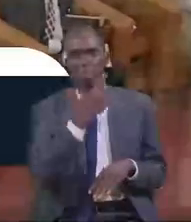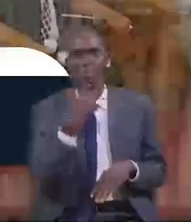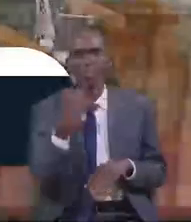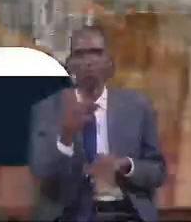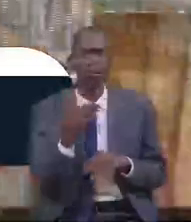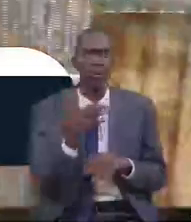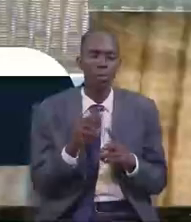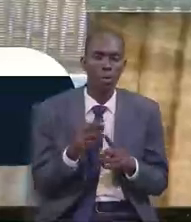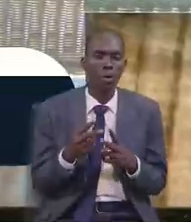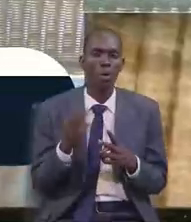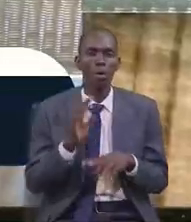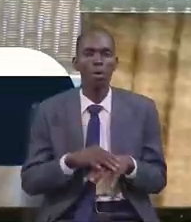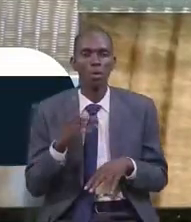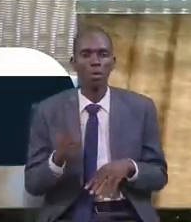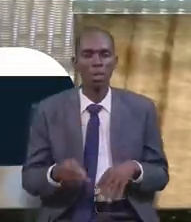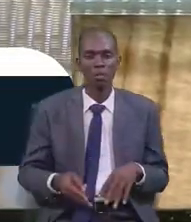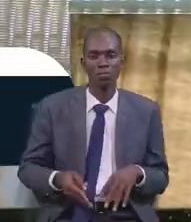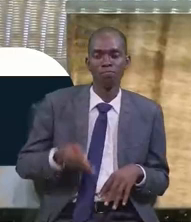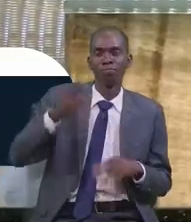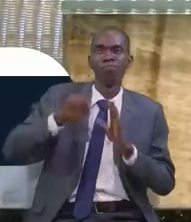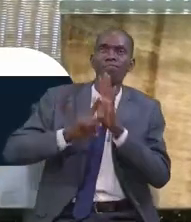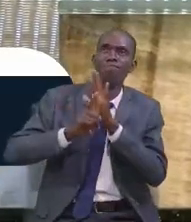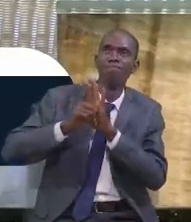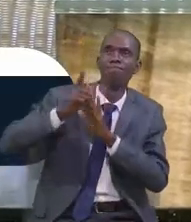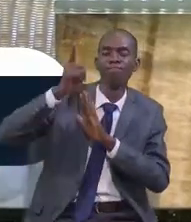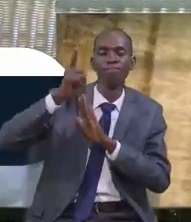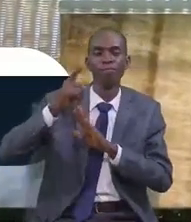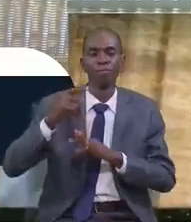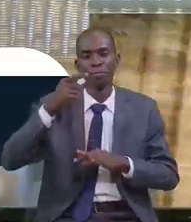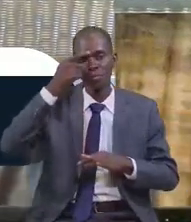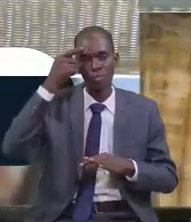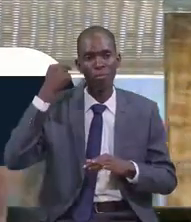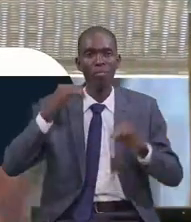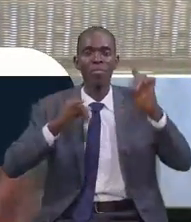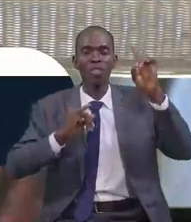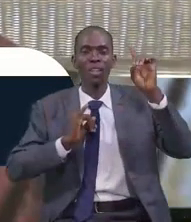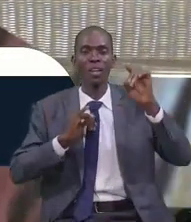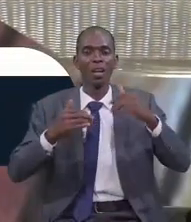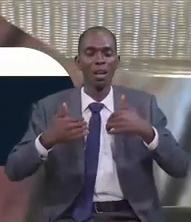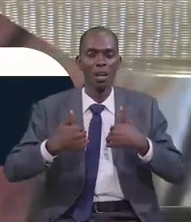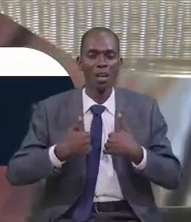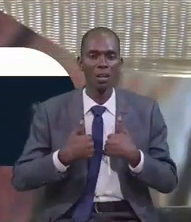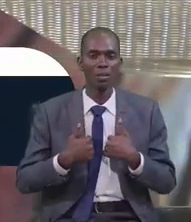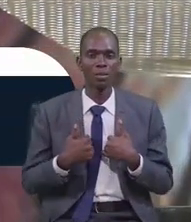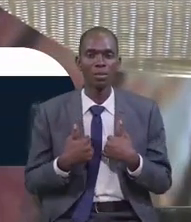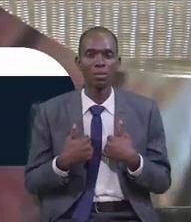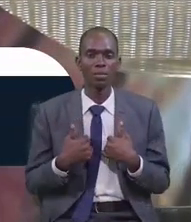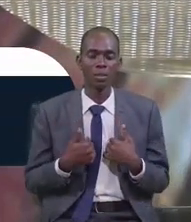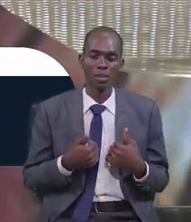à la hauteur de sa taille, car je l'ai rejeté. »